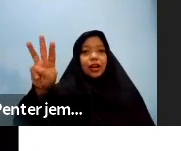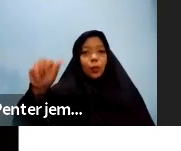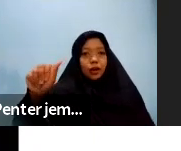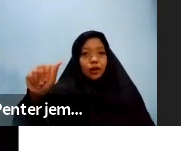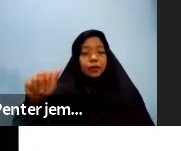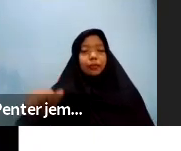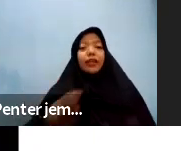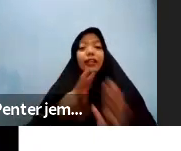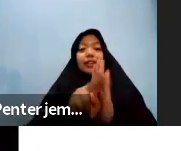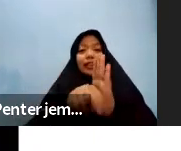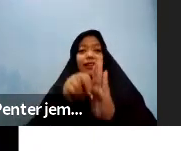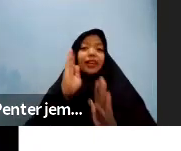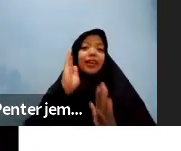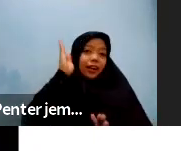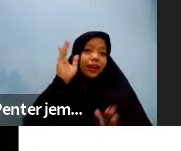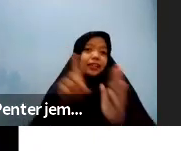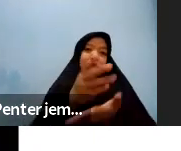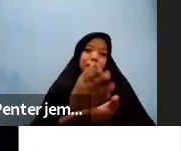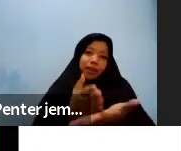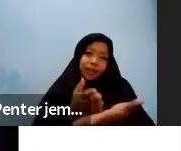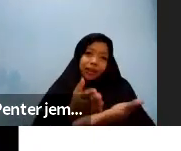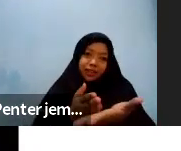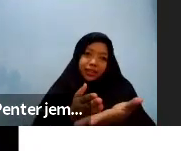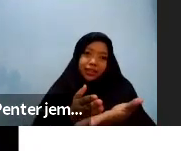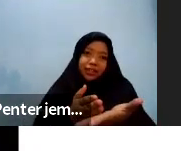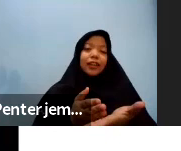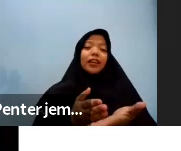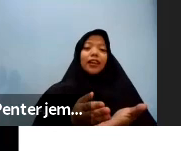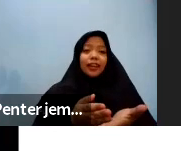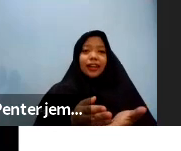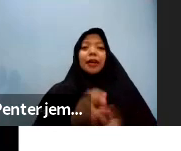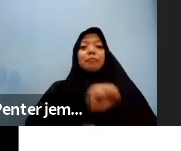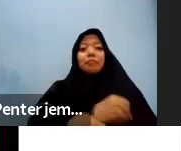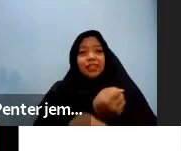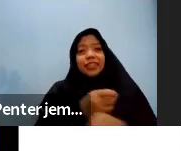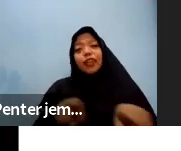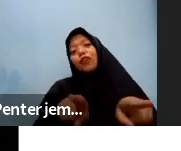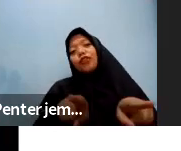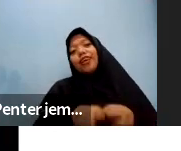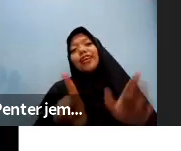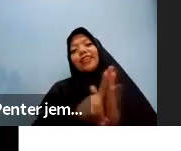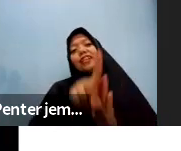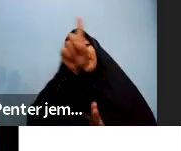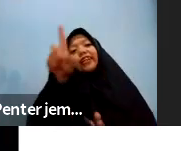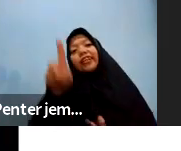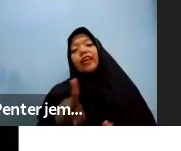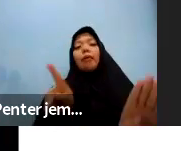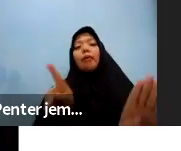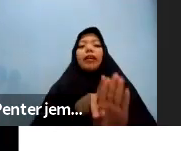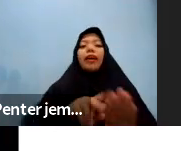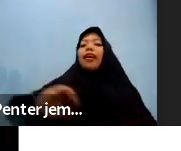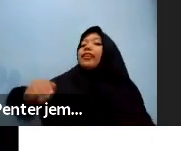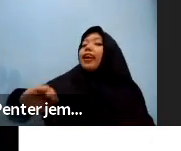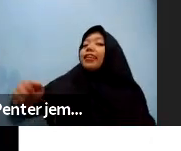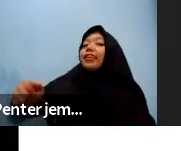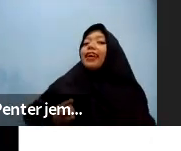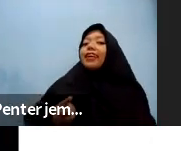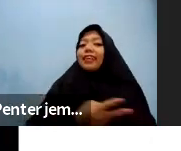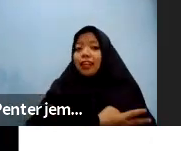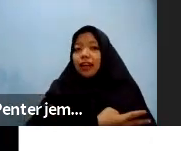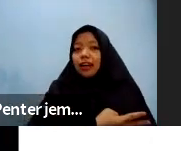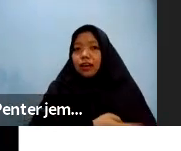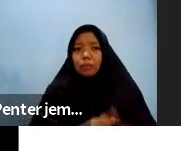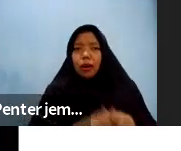dibagi juga nanti bisa bertanya nih wayang tentang Arjuna ini seperti apa perangainya Misalkan seperti